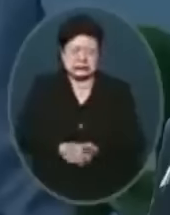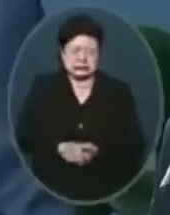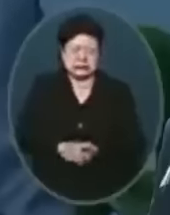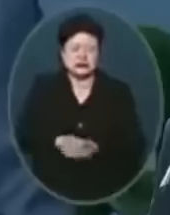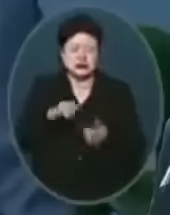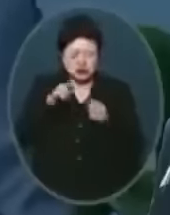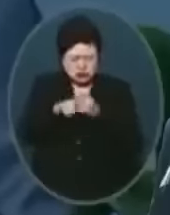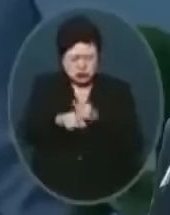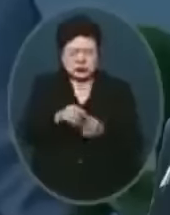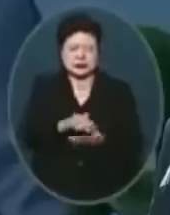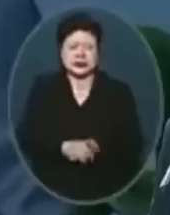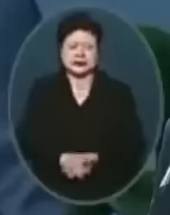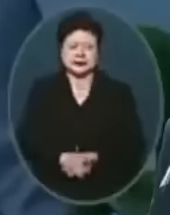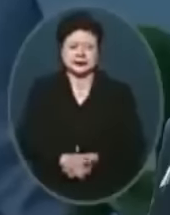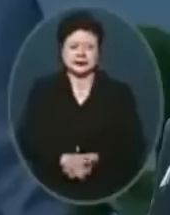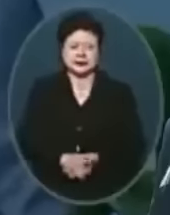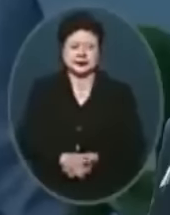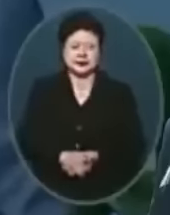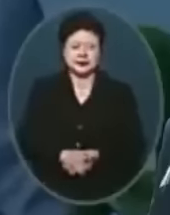죽였습니다.